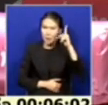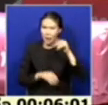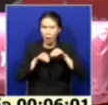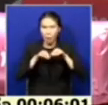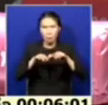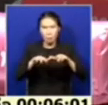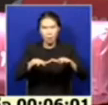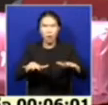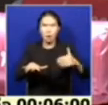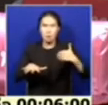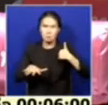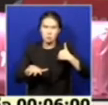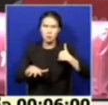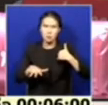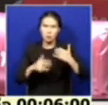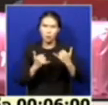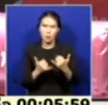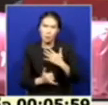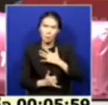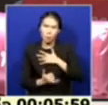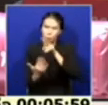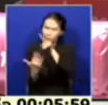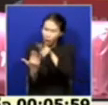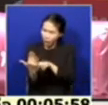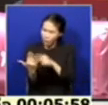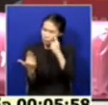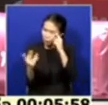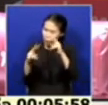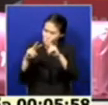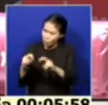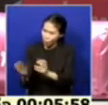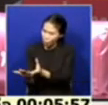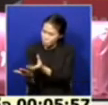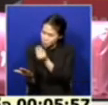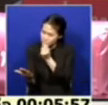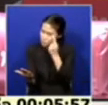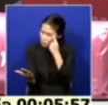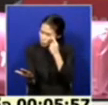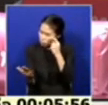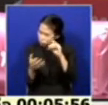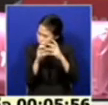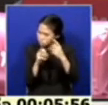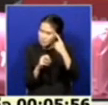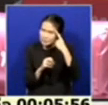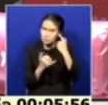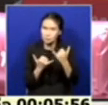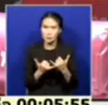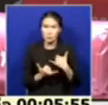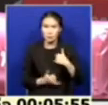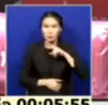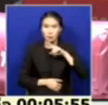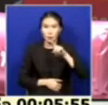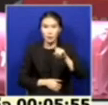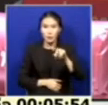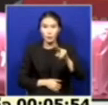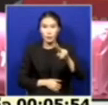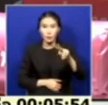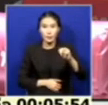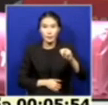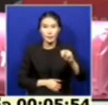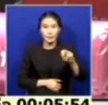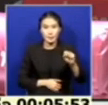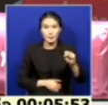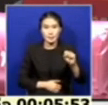าเท่านั้นเองครับผมก็อยากถามท่านประธานผ่านไปยังรัฐมนตรีต่างประเทศว่